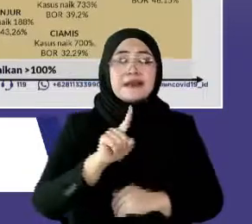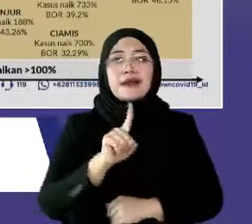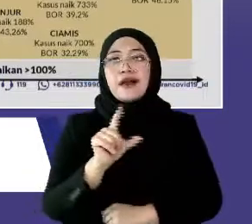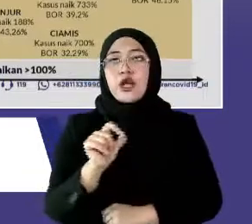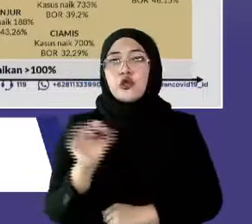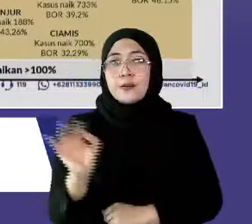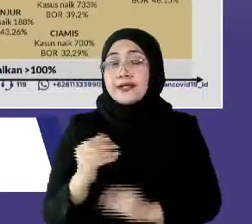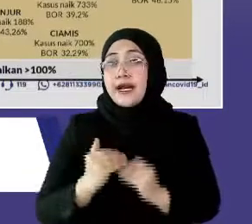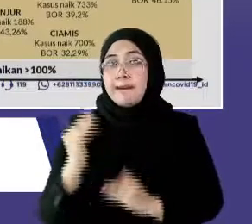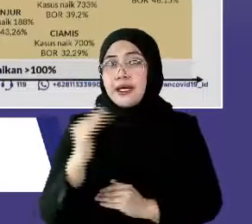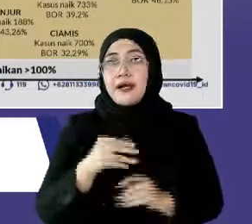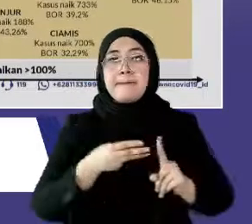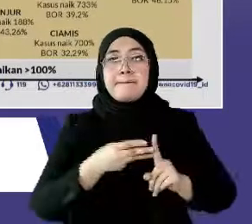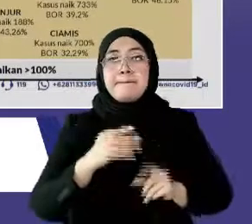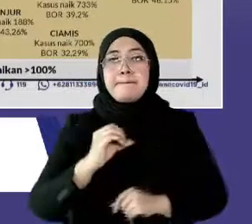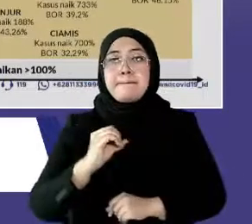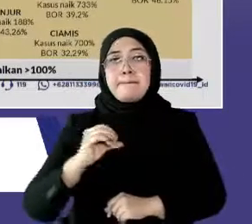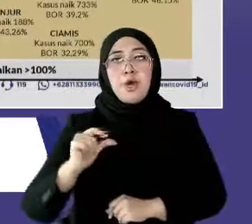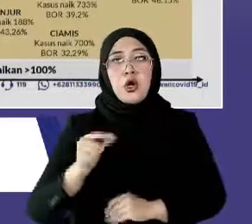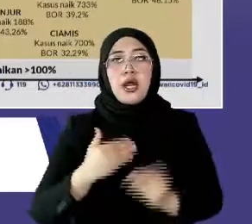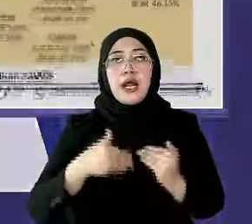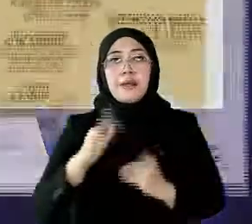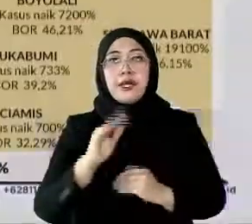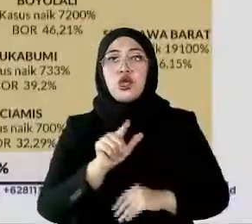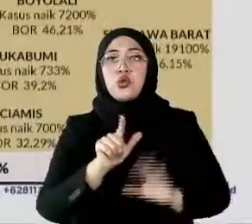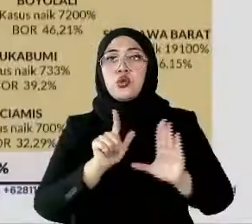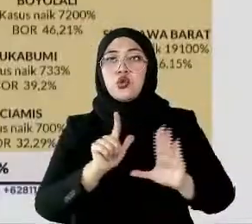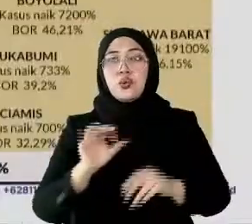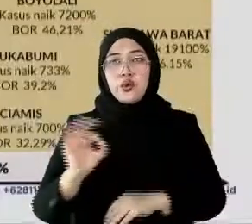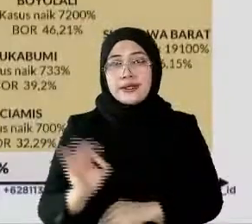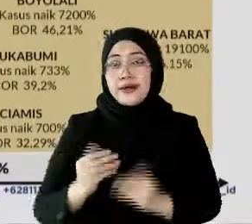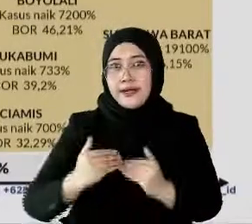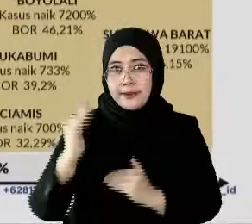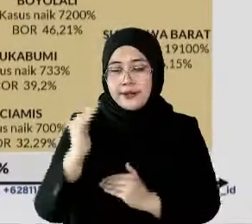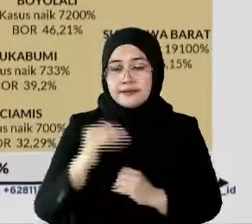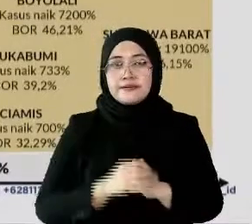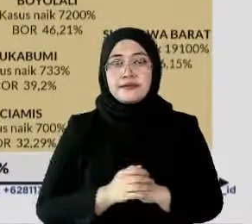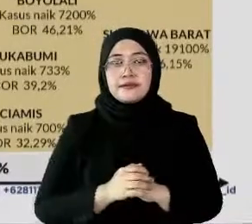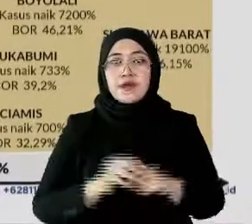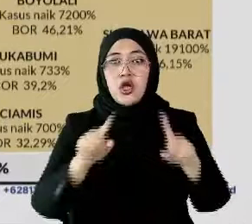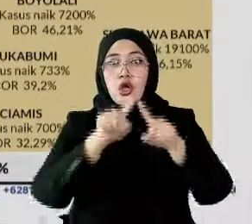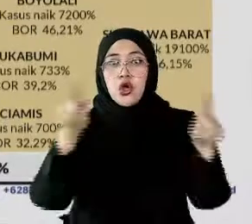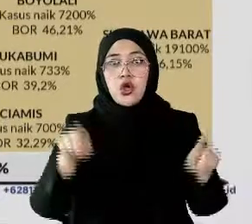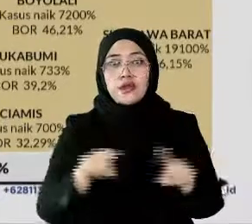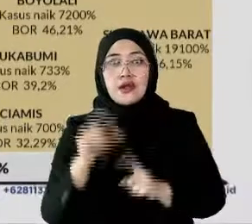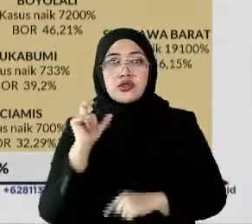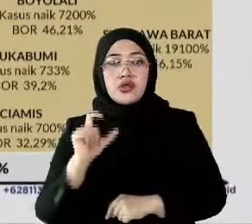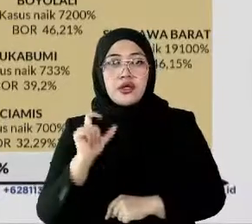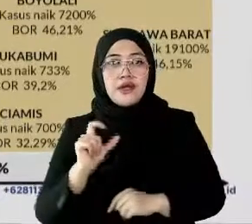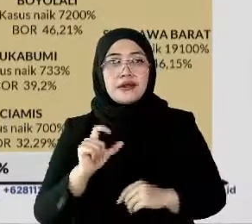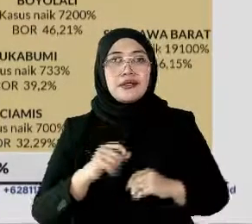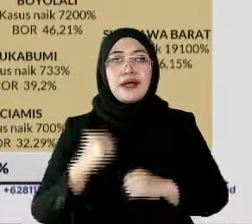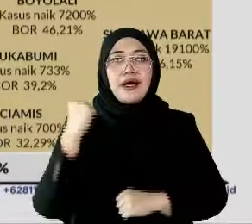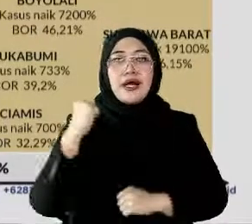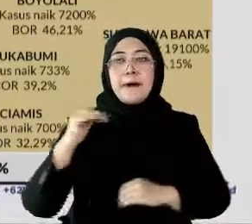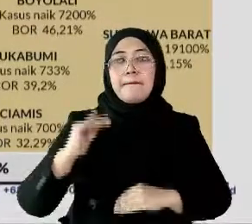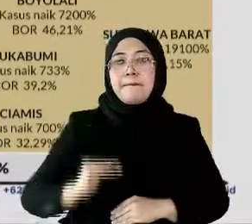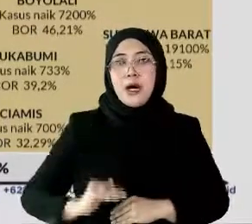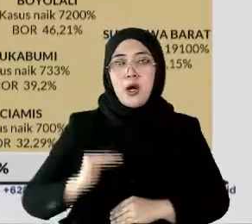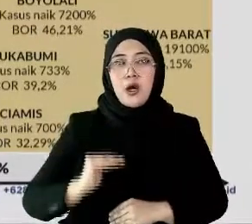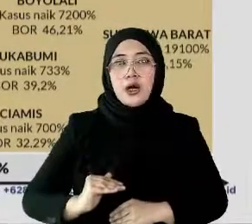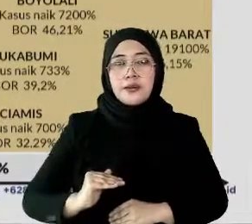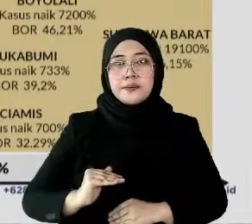100% danboard lebih dari 70% Hai Kotak Coklat di kanan bawah yaitu